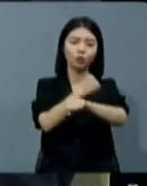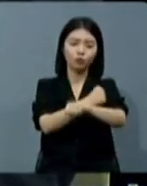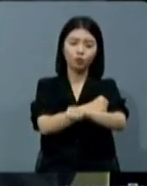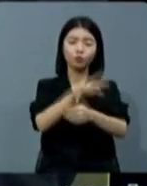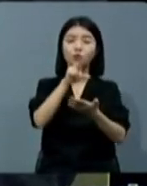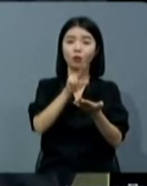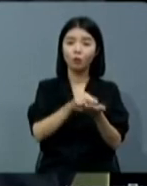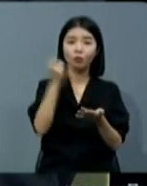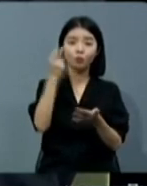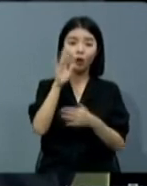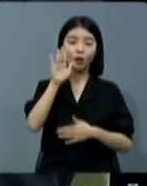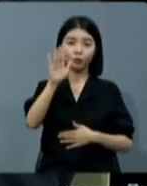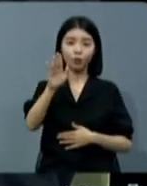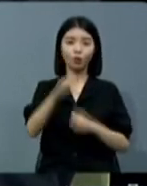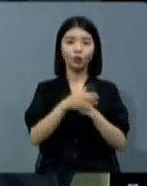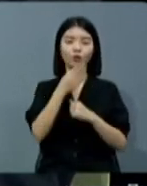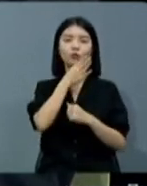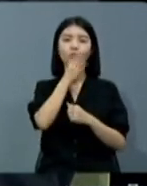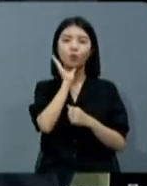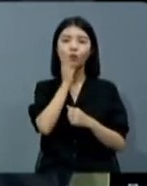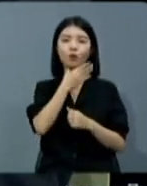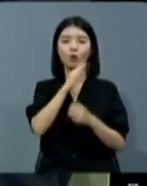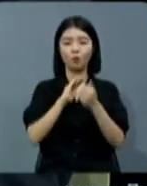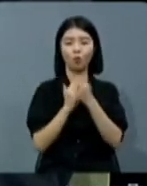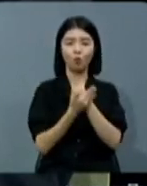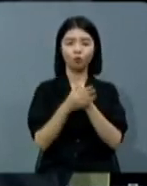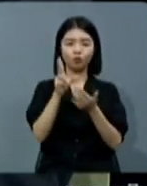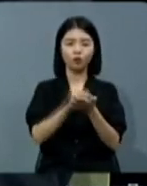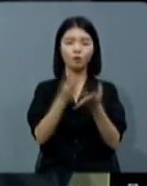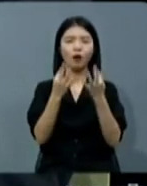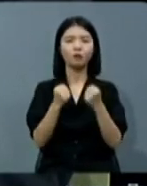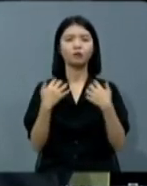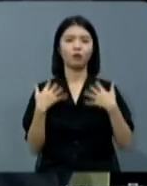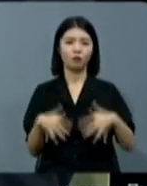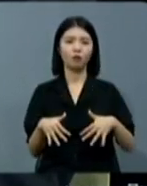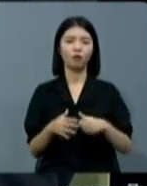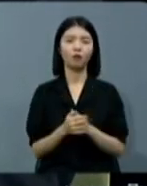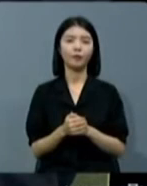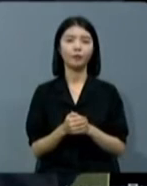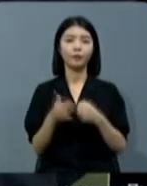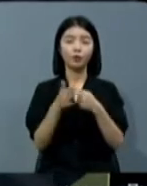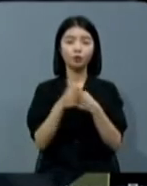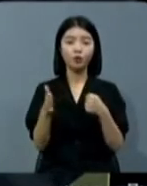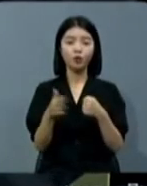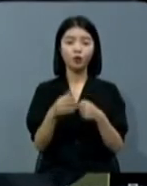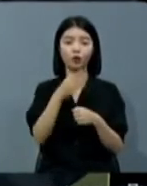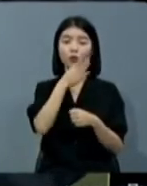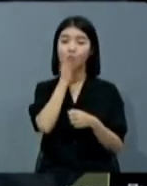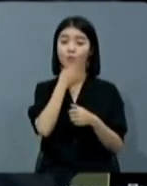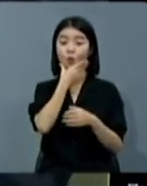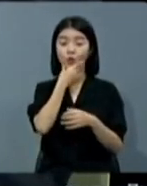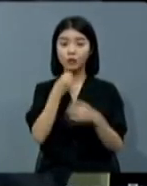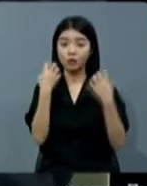문제고 앞으로 그 노인 빈곤 문제가 굉장히 심각해집니다. 노인 빈곤 문제가. 그래서 노인복지청을